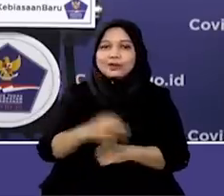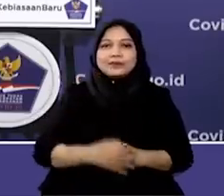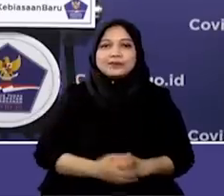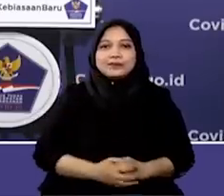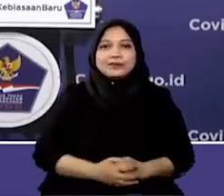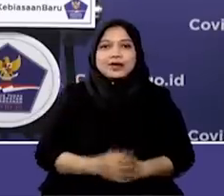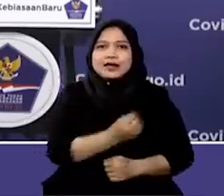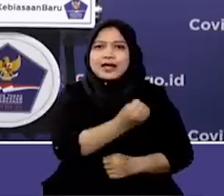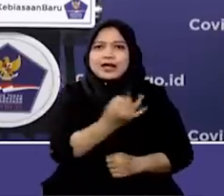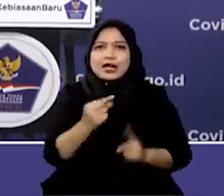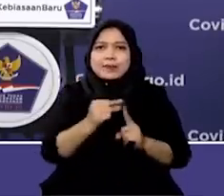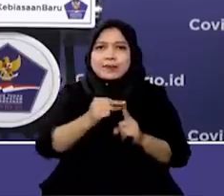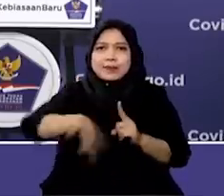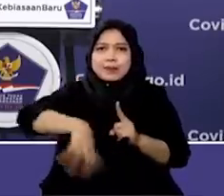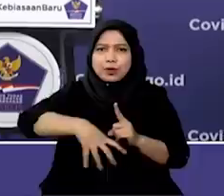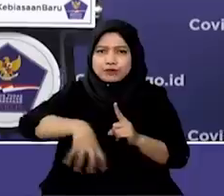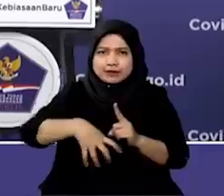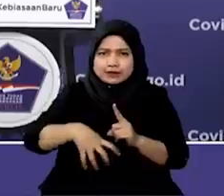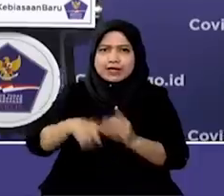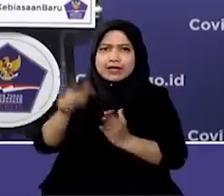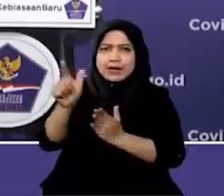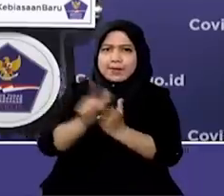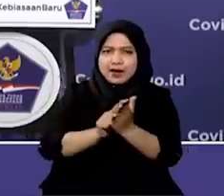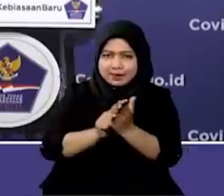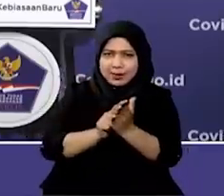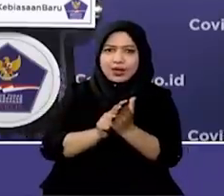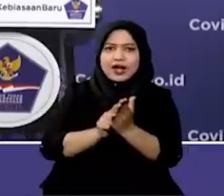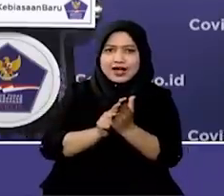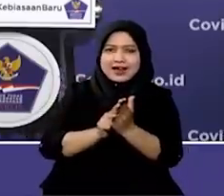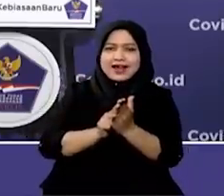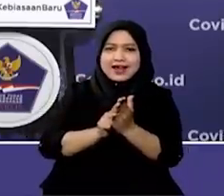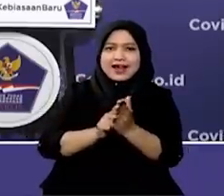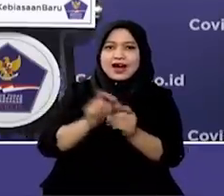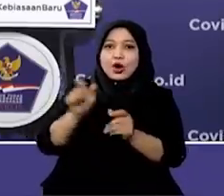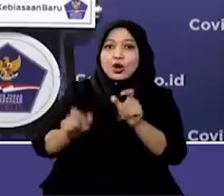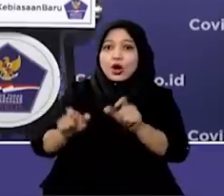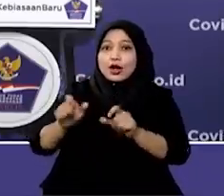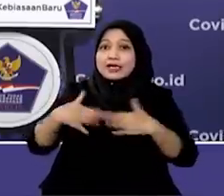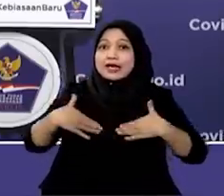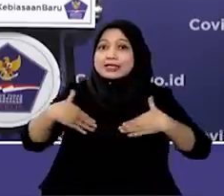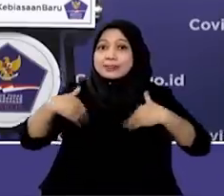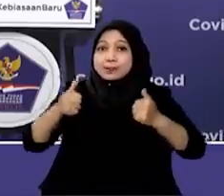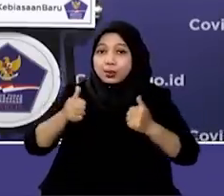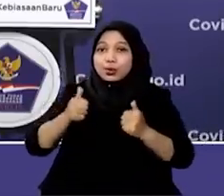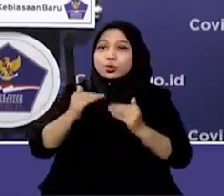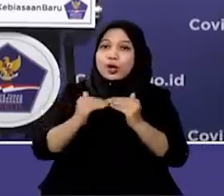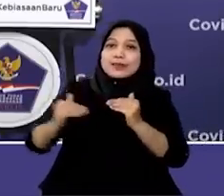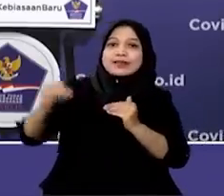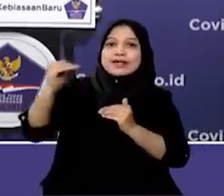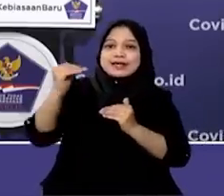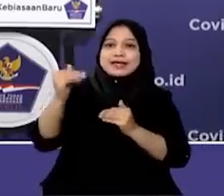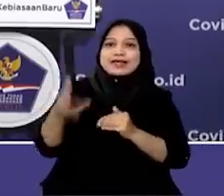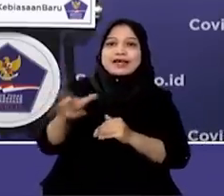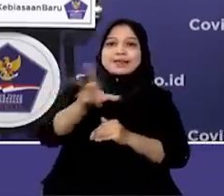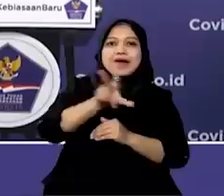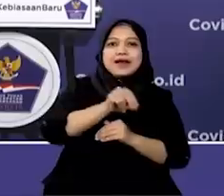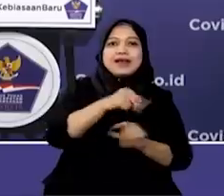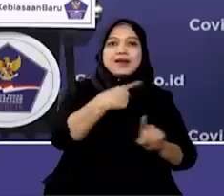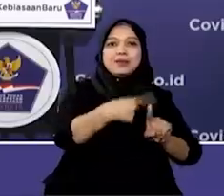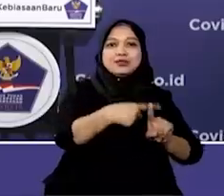beberapa propinsi melaporkan kasus sembuh lebih banyak dibanding dengan kasus positif terkonfirmasi